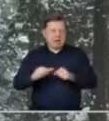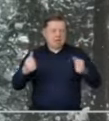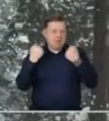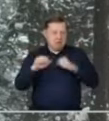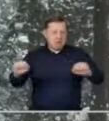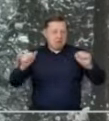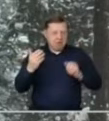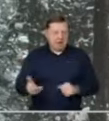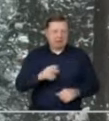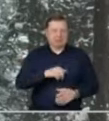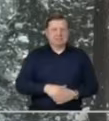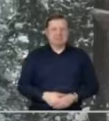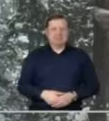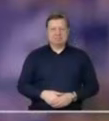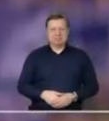że dostaną w dziób.